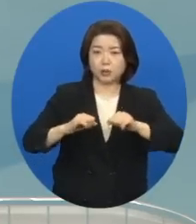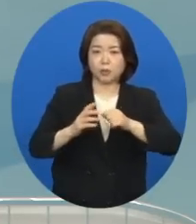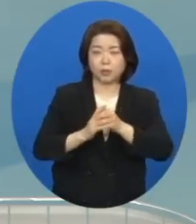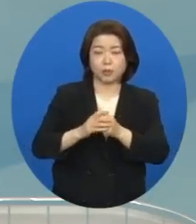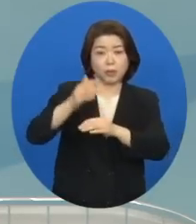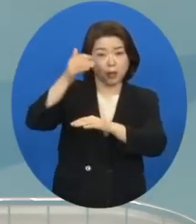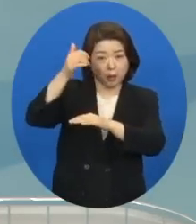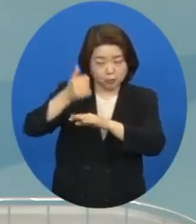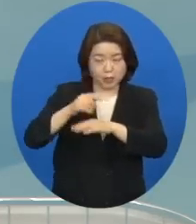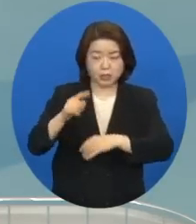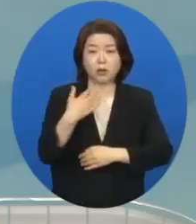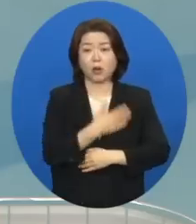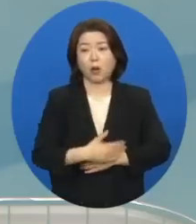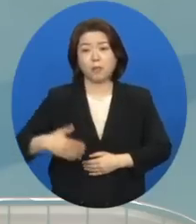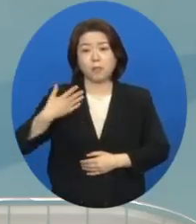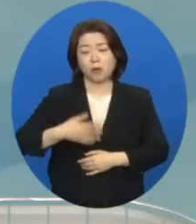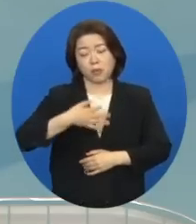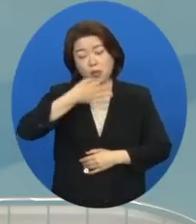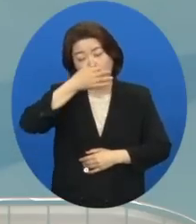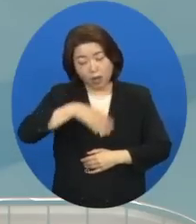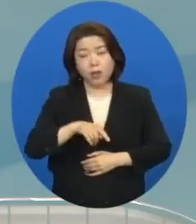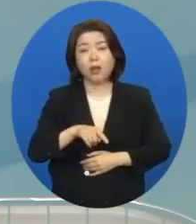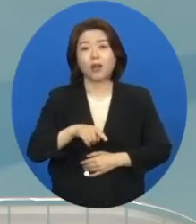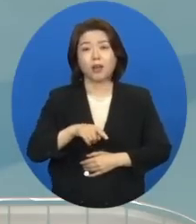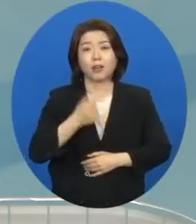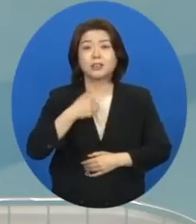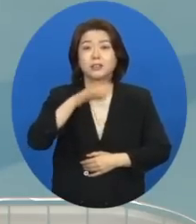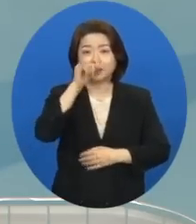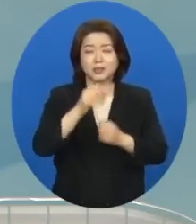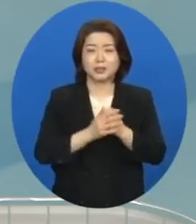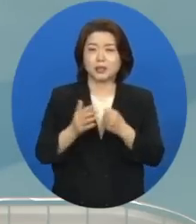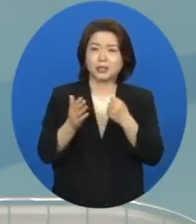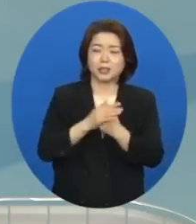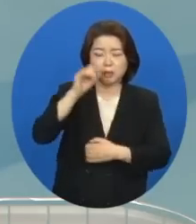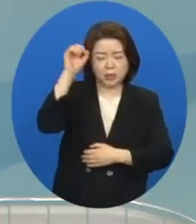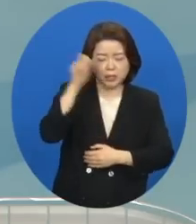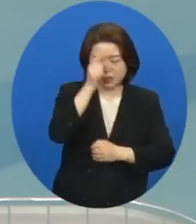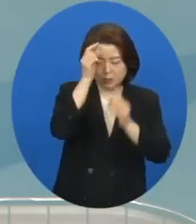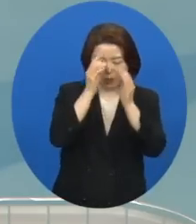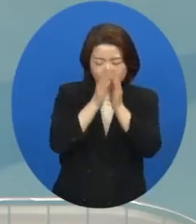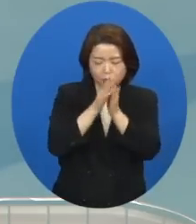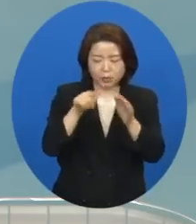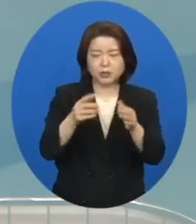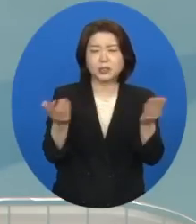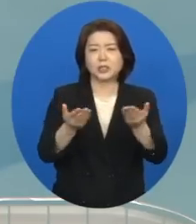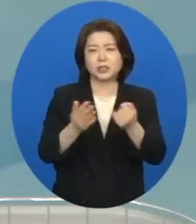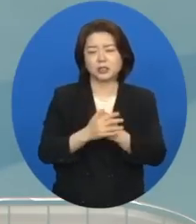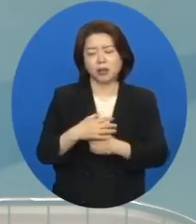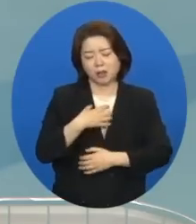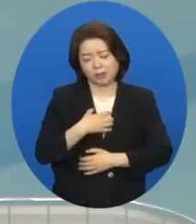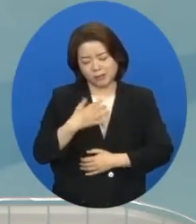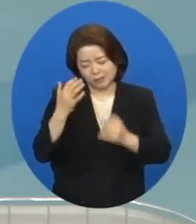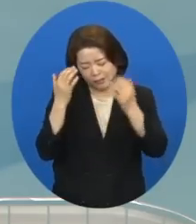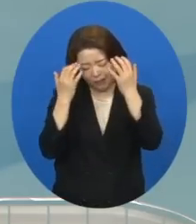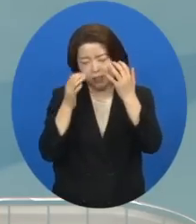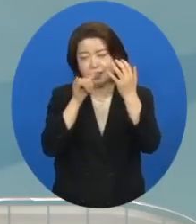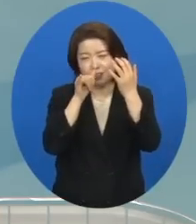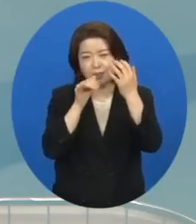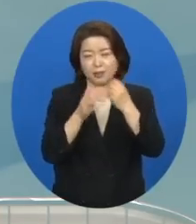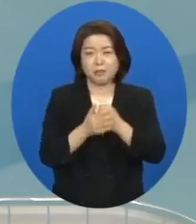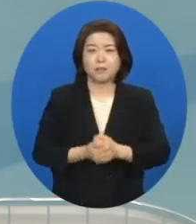나중에는 이게 몸이 못 견디겠던 거예요. 그래서 새벽 기도하는 일이 엄청 고통스럽게 느껴졌어요. 그것